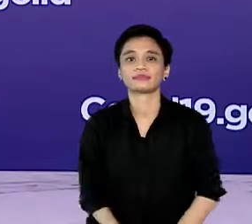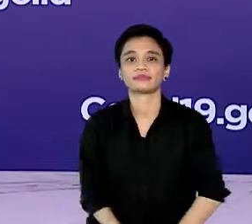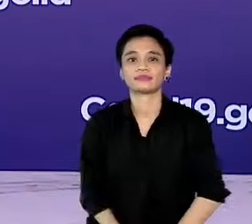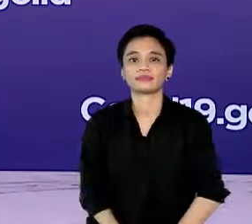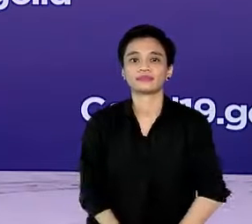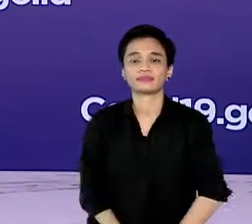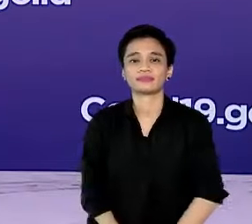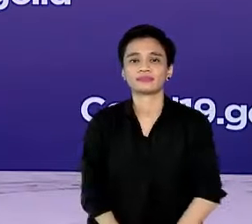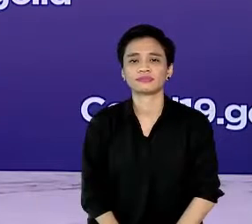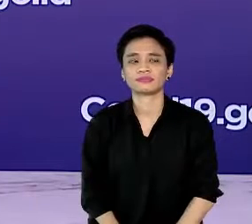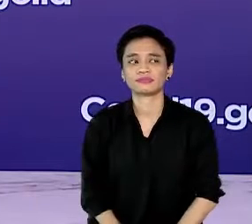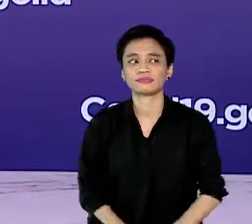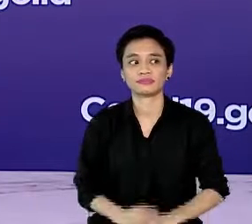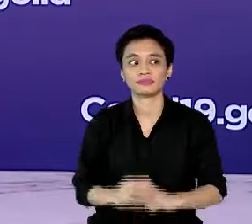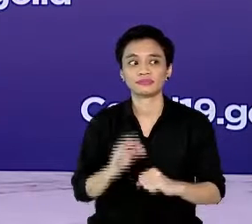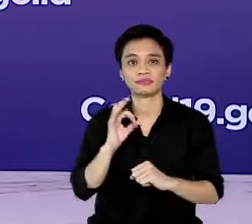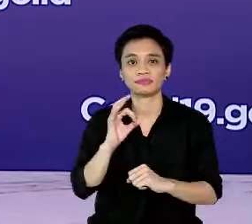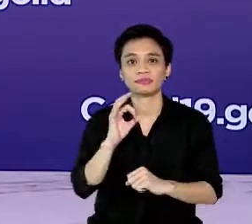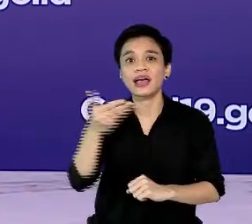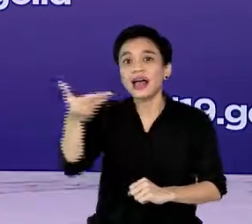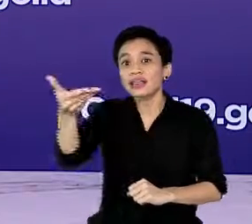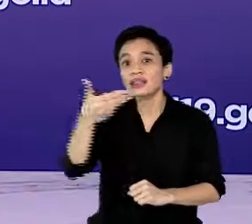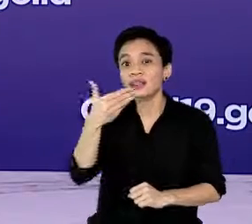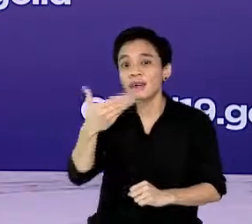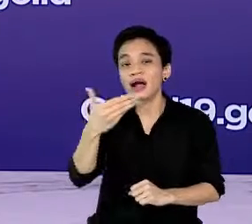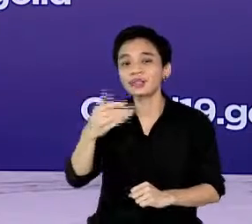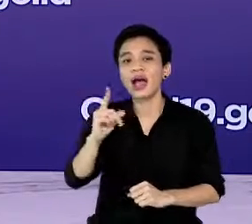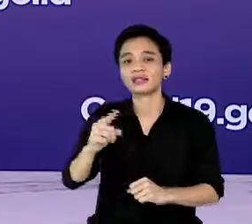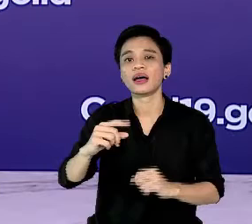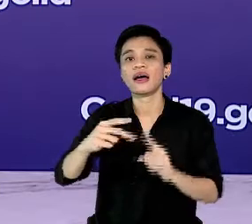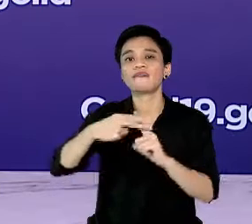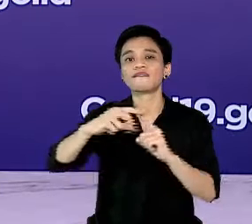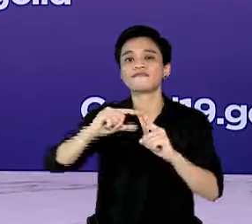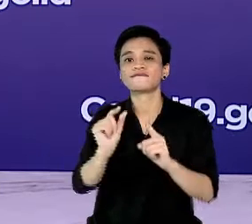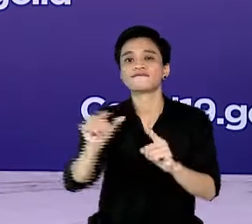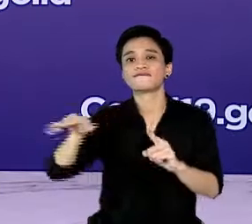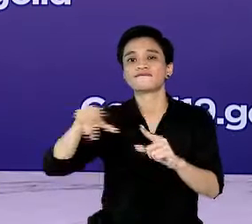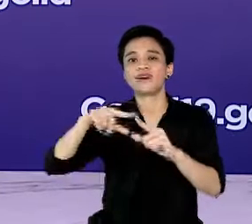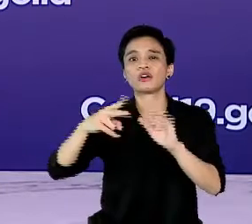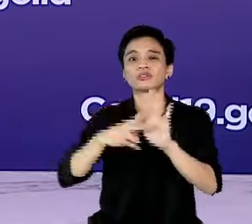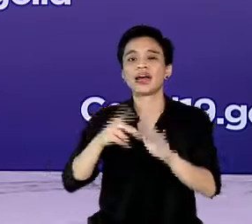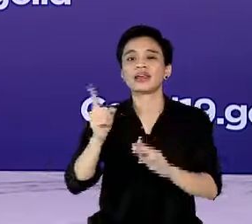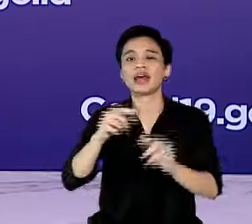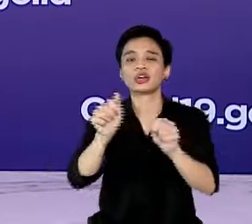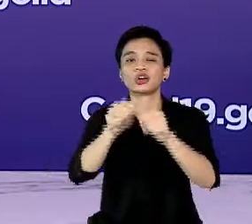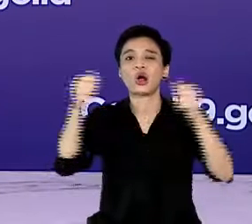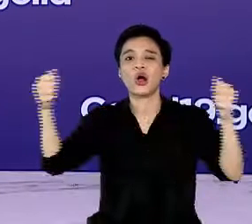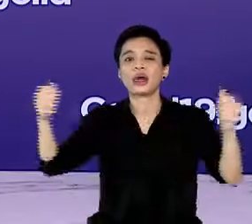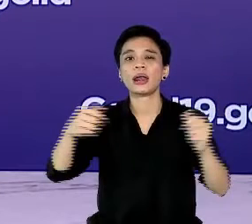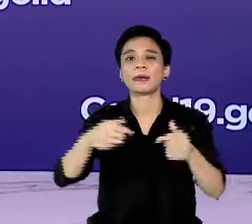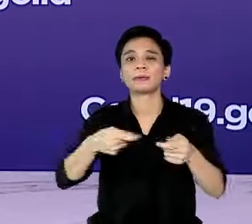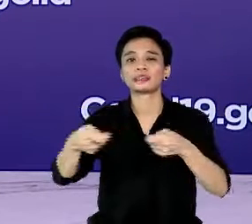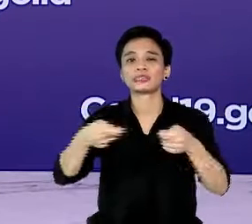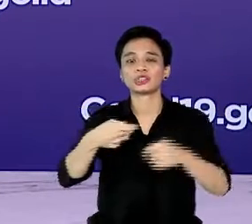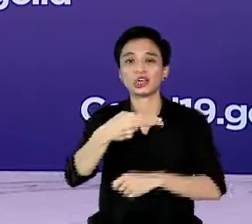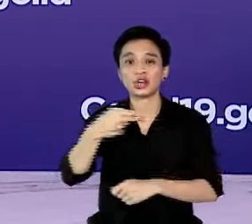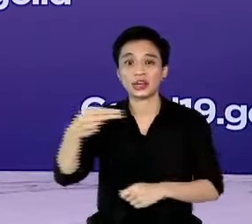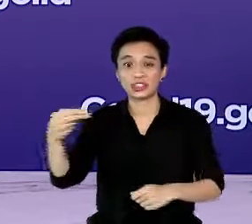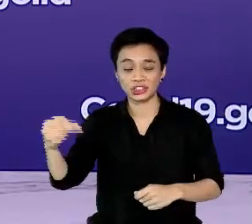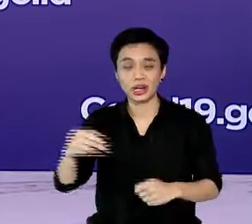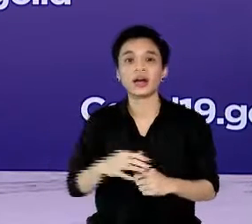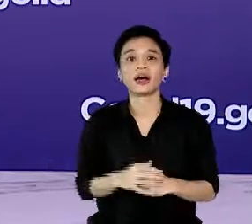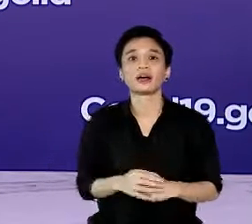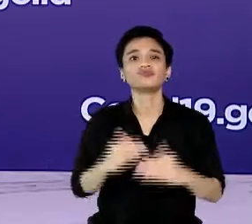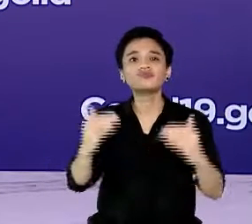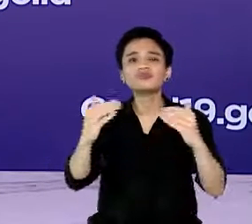tapi Faizah fitness Indonesia beberapa waktu lalu PBB mengatakan akan membayarkan